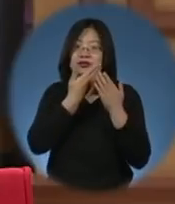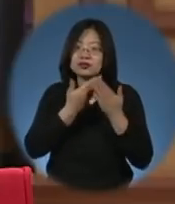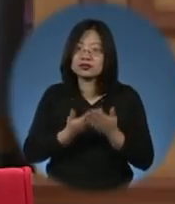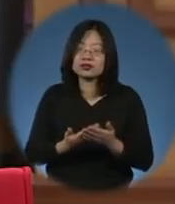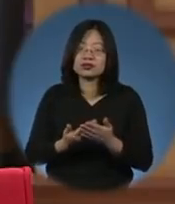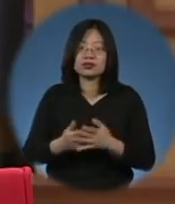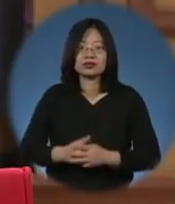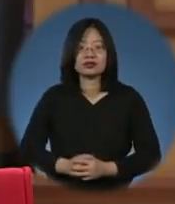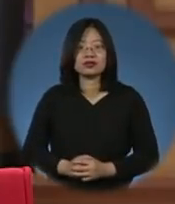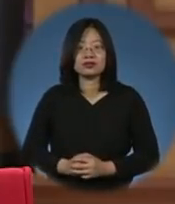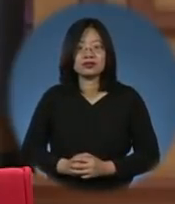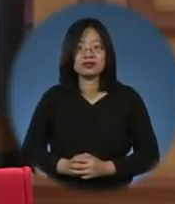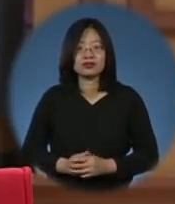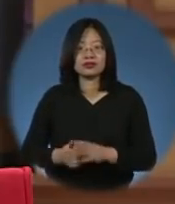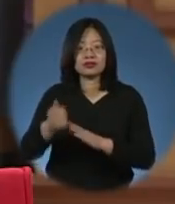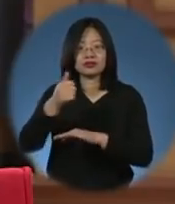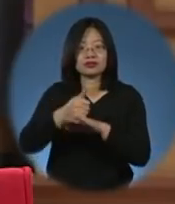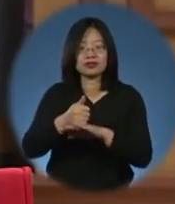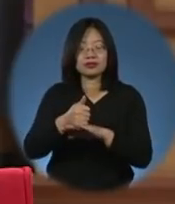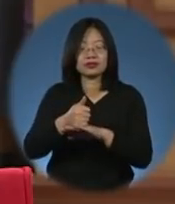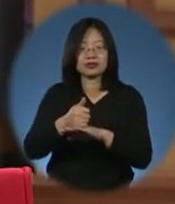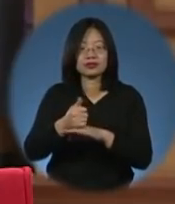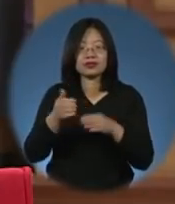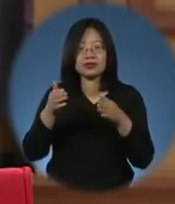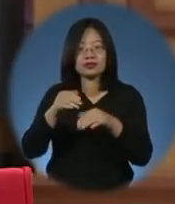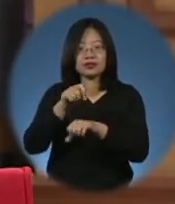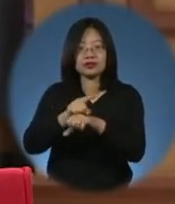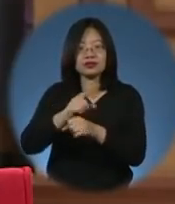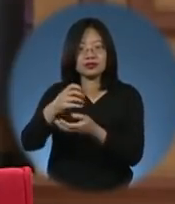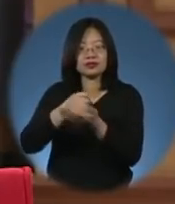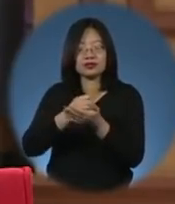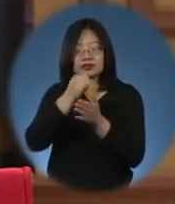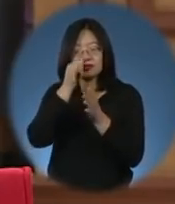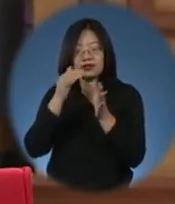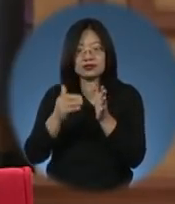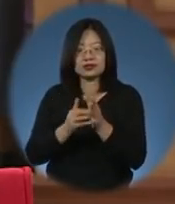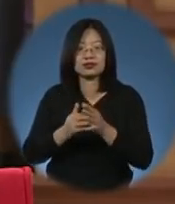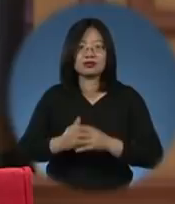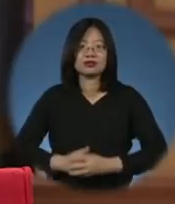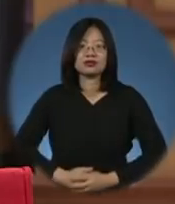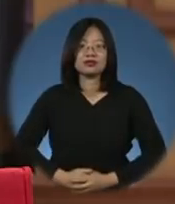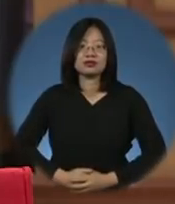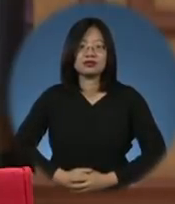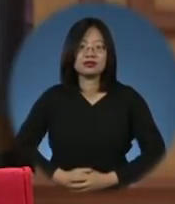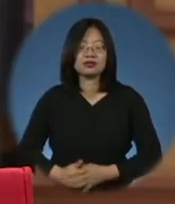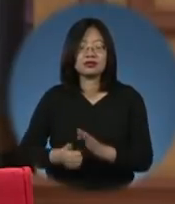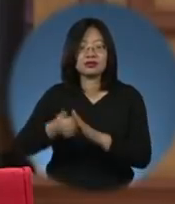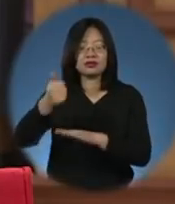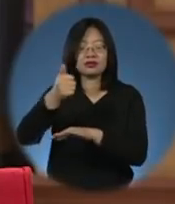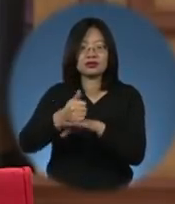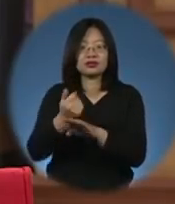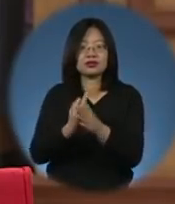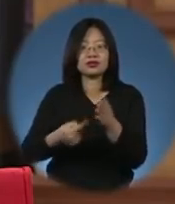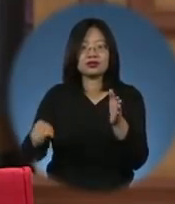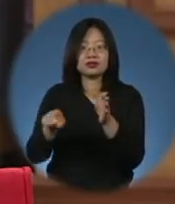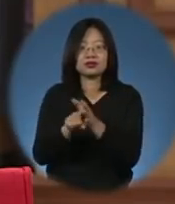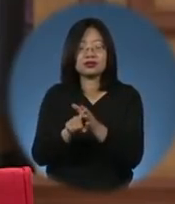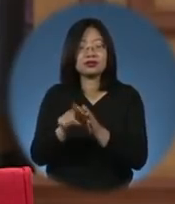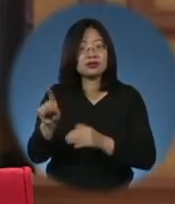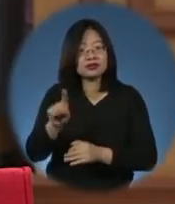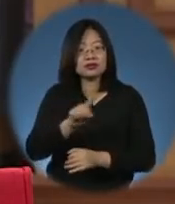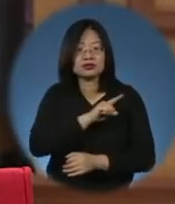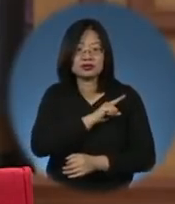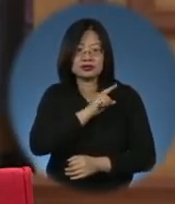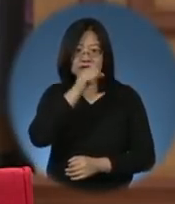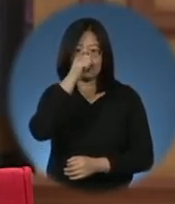또 어떻게 좀 보면 이제 성공지향적인 그런 성격을 좀 가지고 있어요. 그래서 본인이 성공을 위해서 어떤 것이